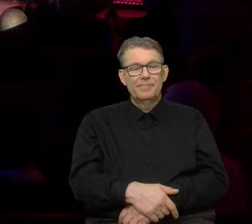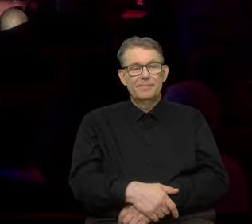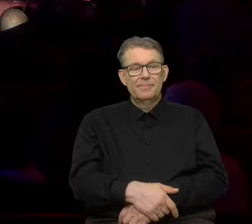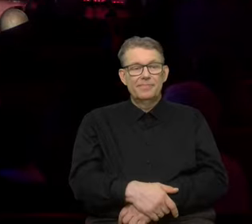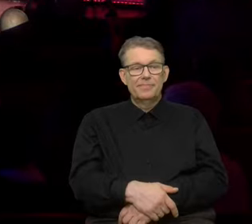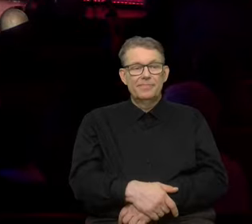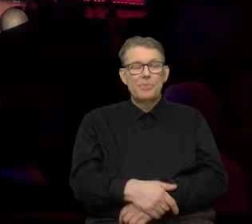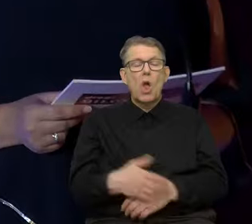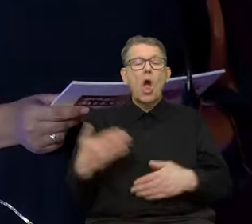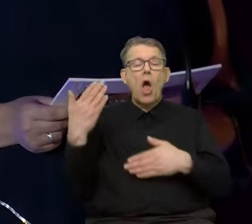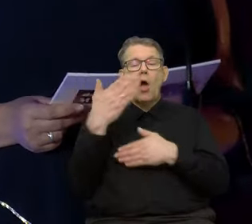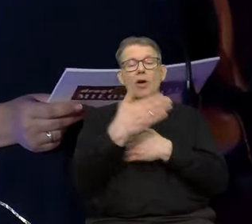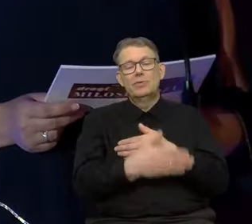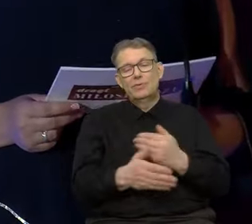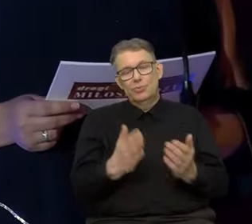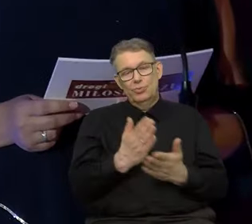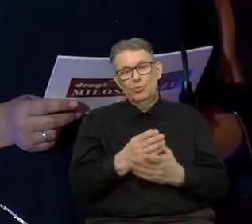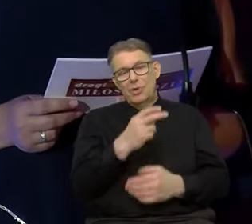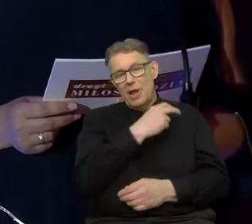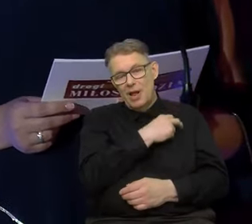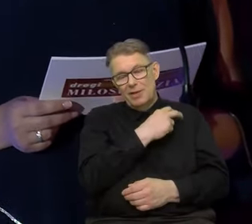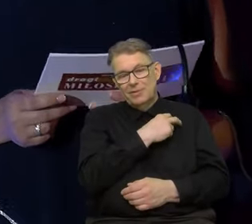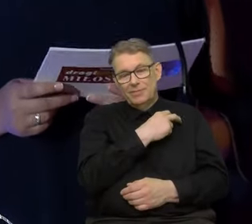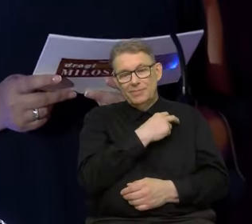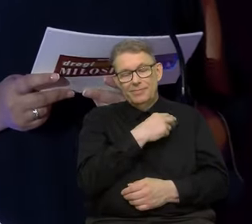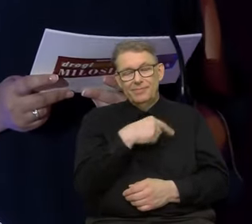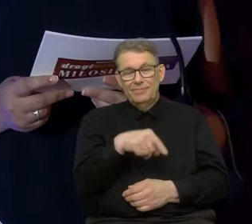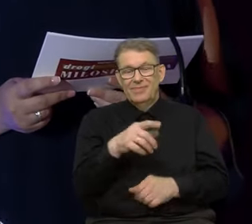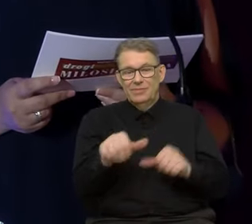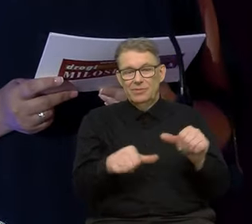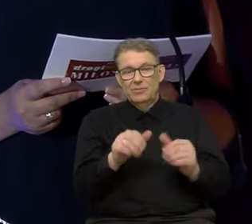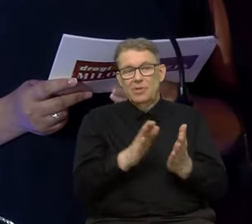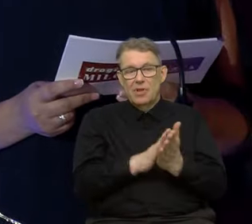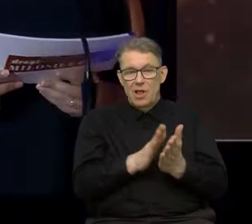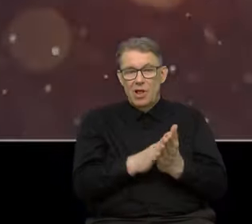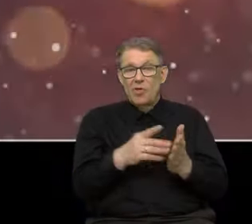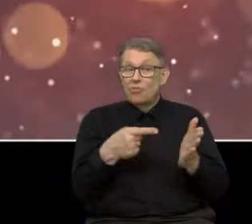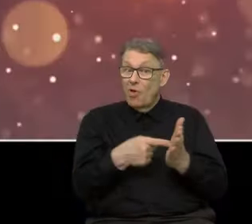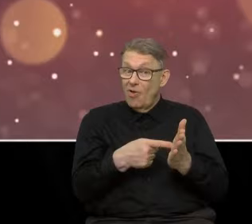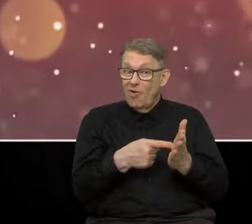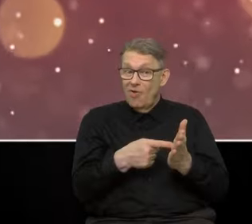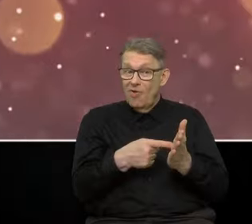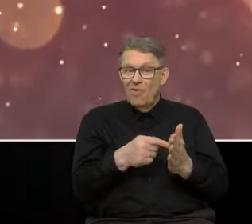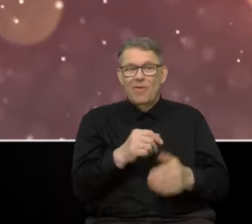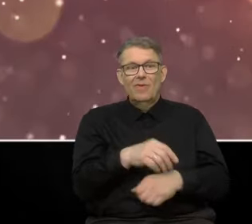A ostatnia już kategoria tegorocznych Michałów to...